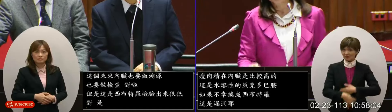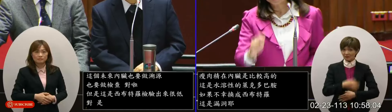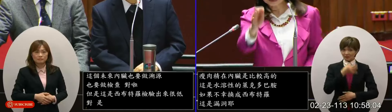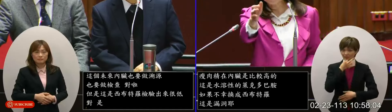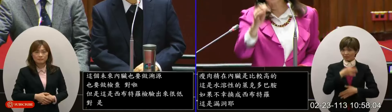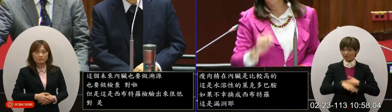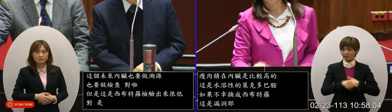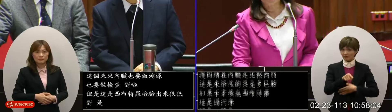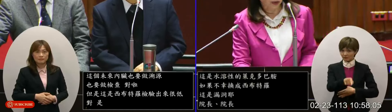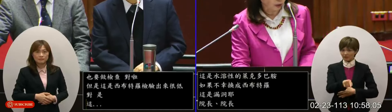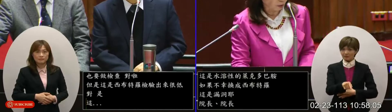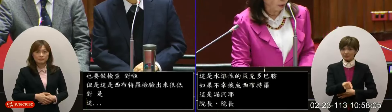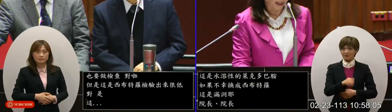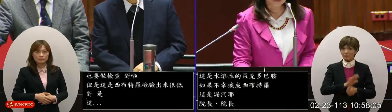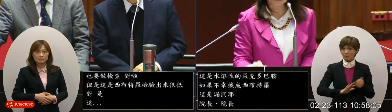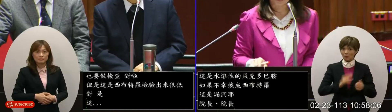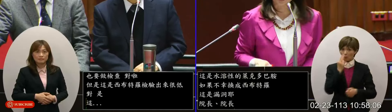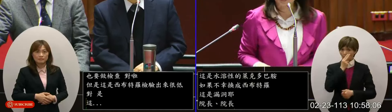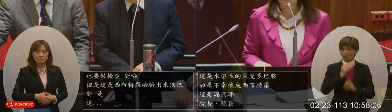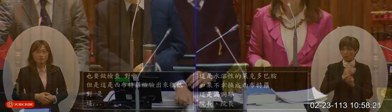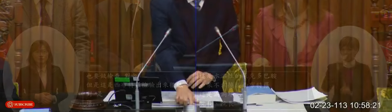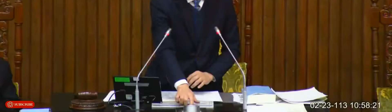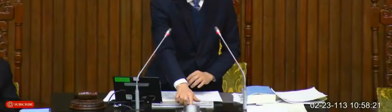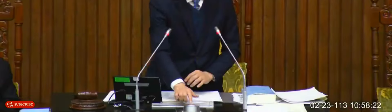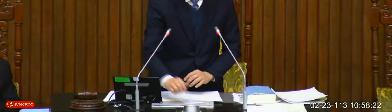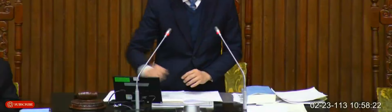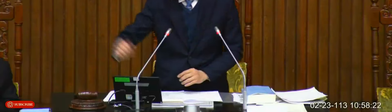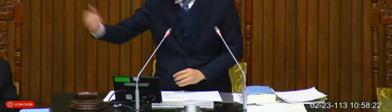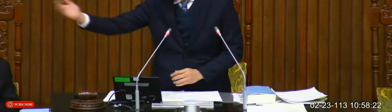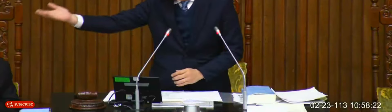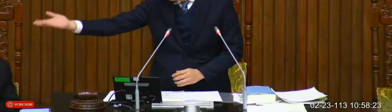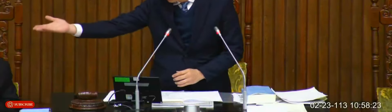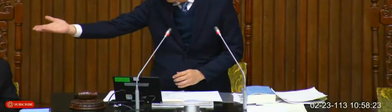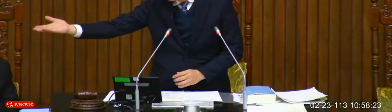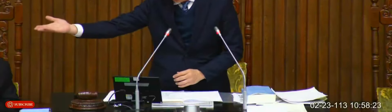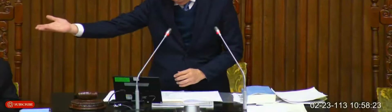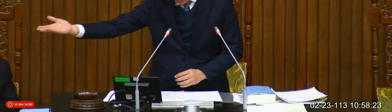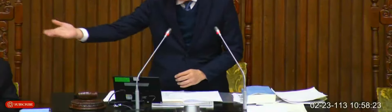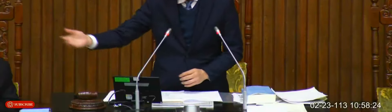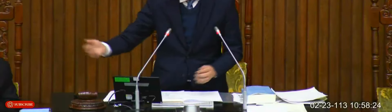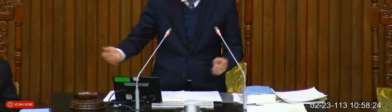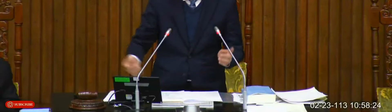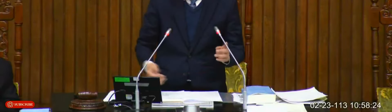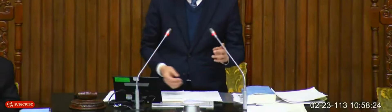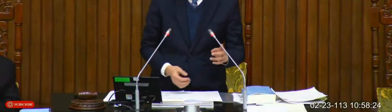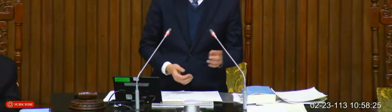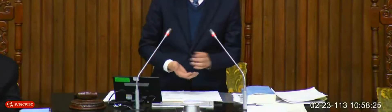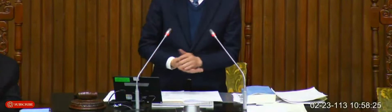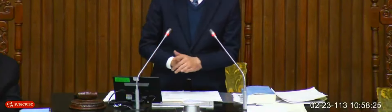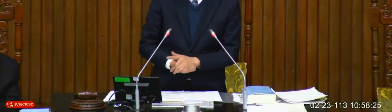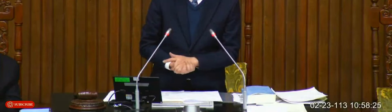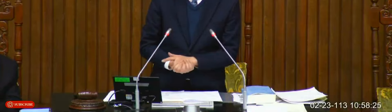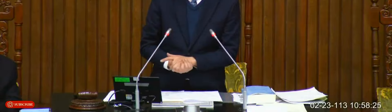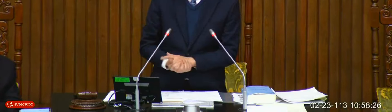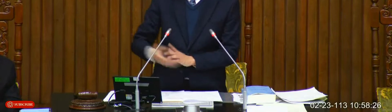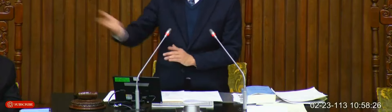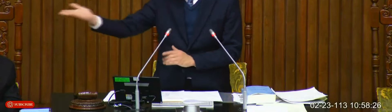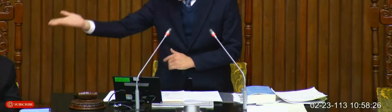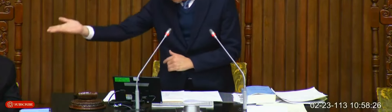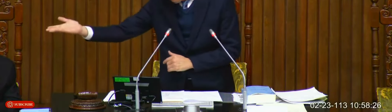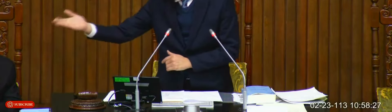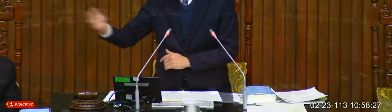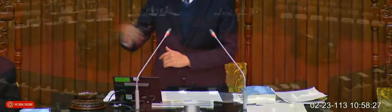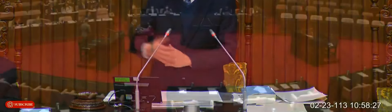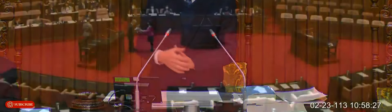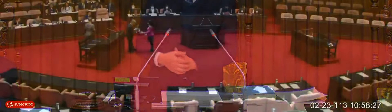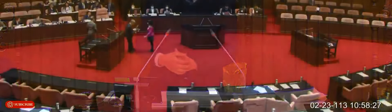洞。那可不可能有一个时程去研议这件事情？都不参与，交到院长。院长带回去，看看怎么来帮助